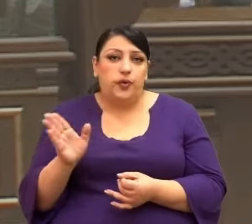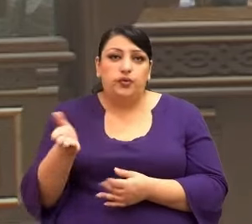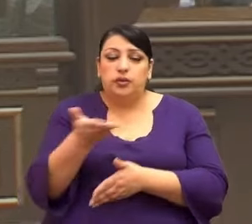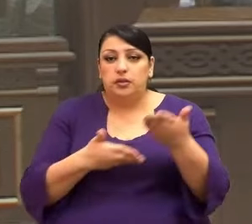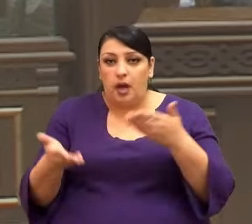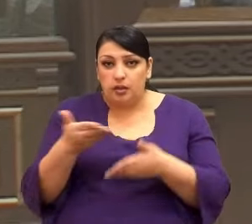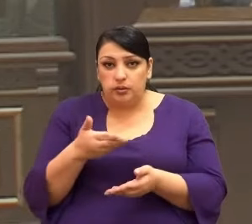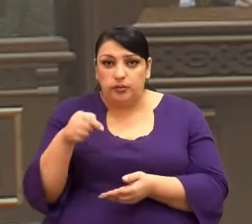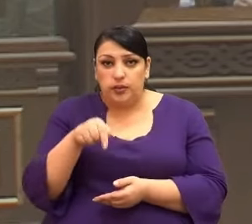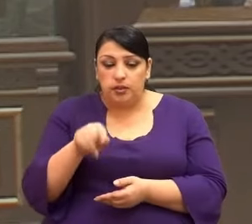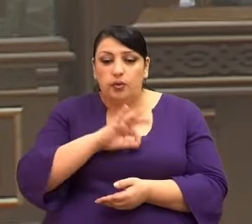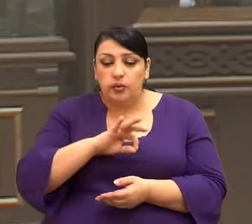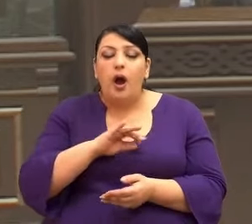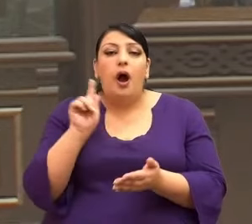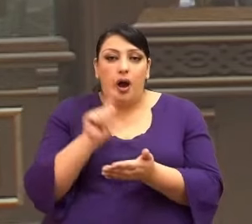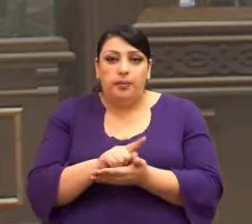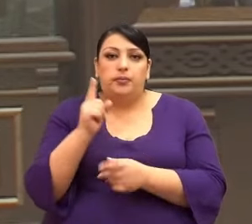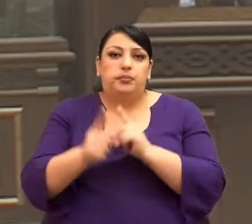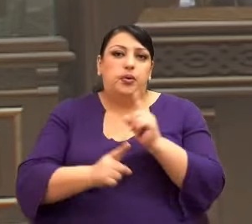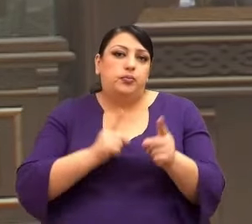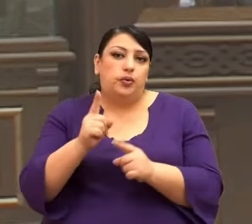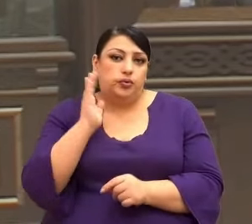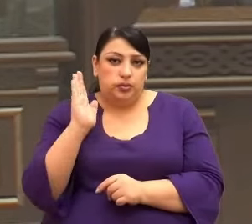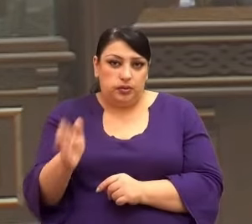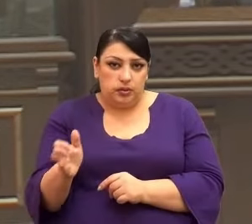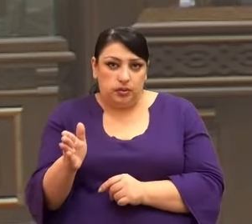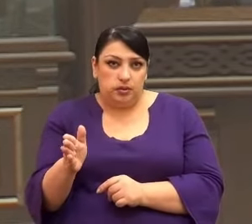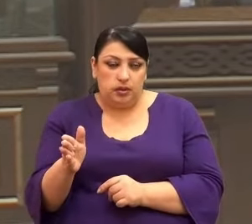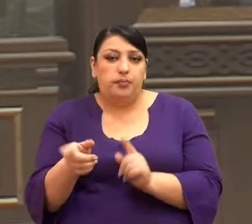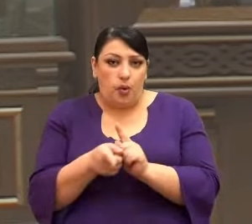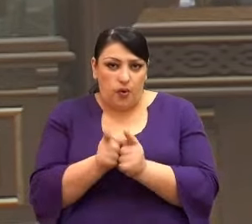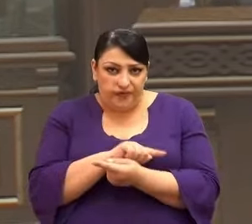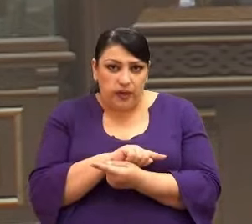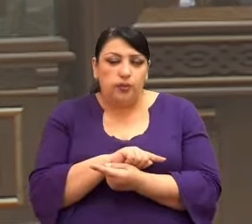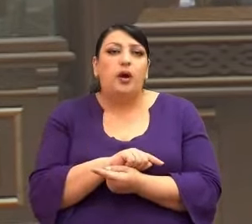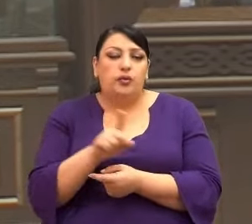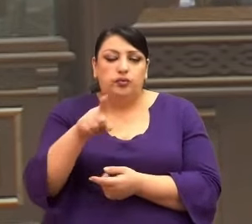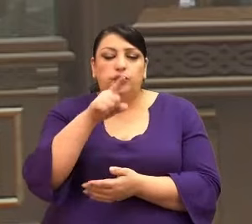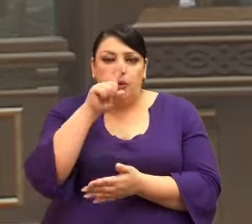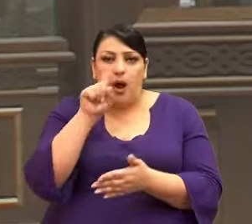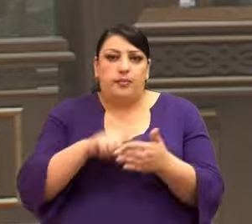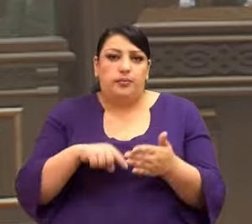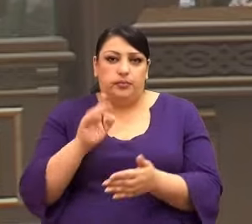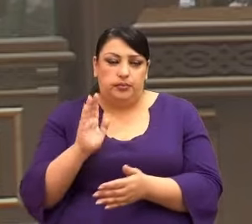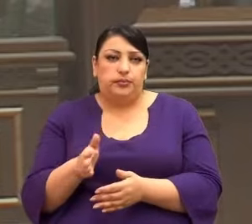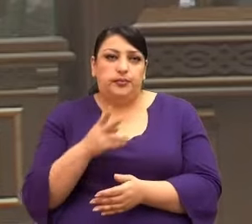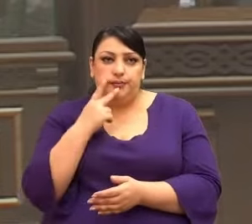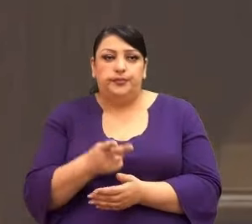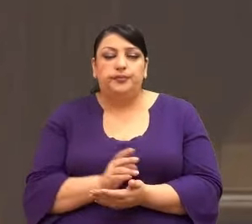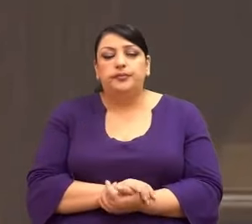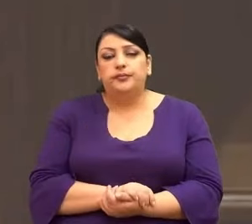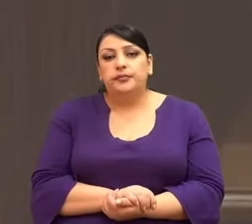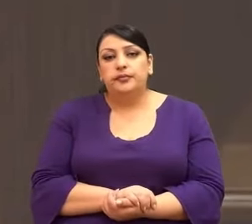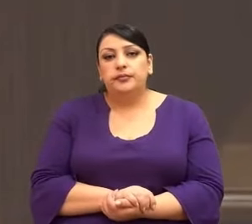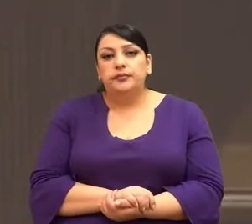քննարկումների արդյունքում փոփոխություններ կլինեն, կարծում եմ դուք վերջում դրանում կհամոզվեք։ Խնդրեմ, պարոն Պողոսյան։